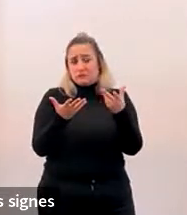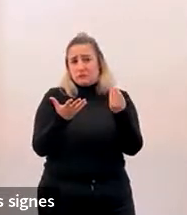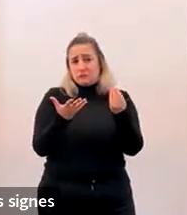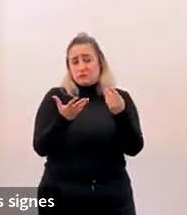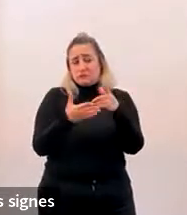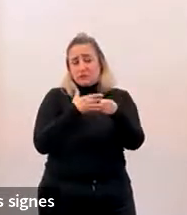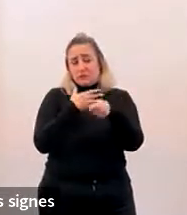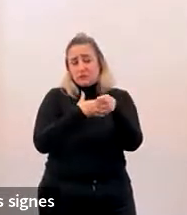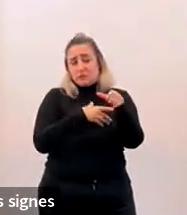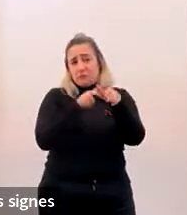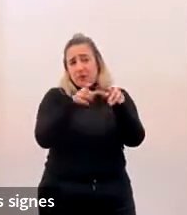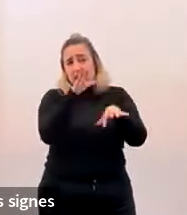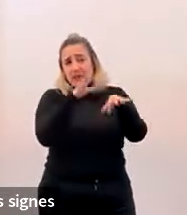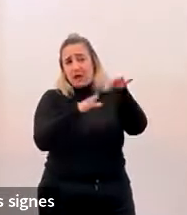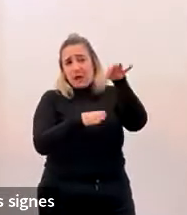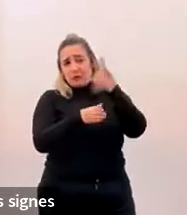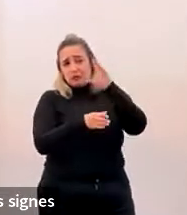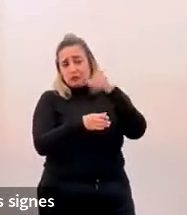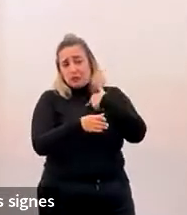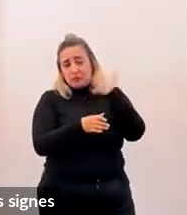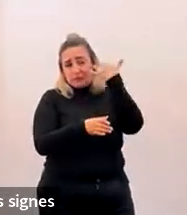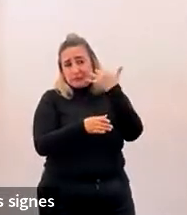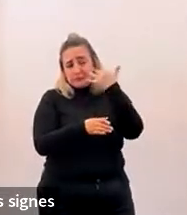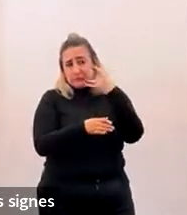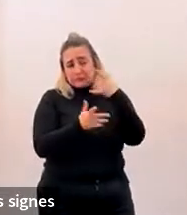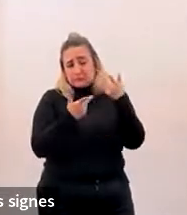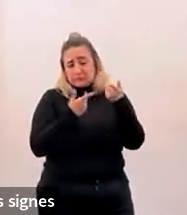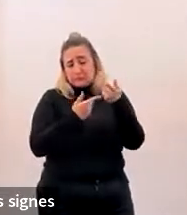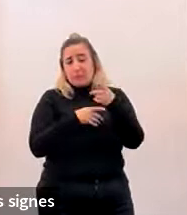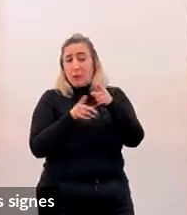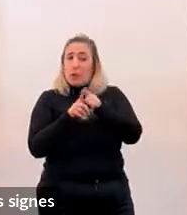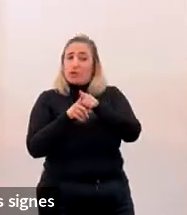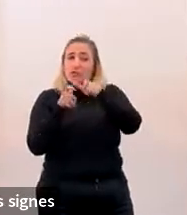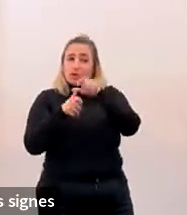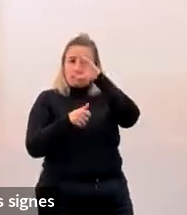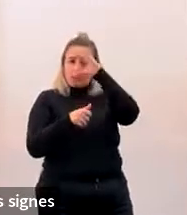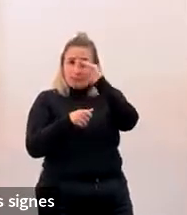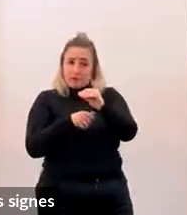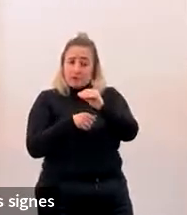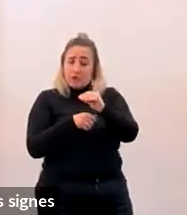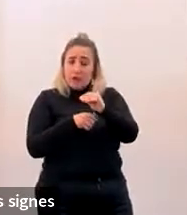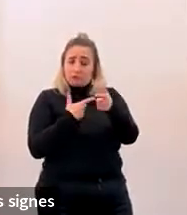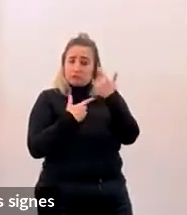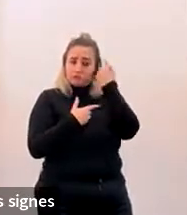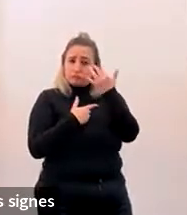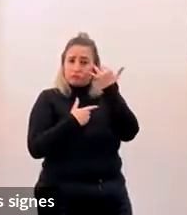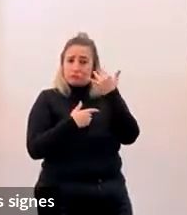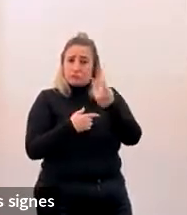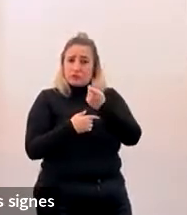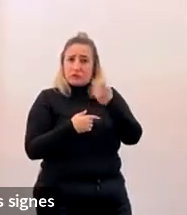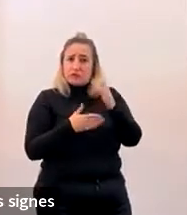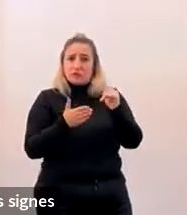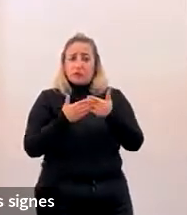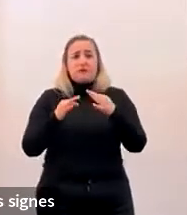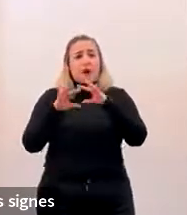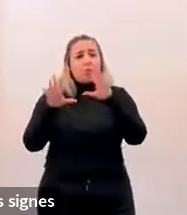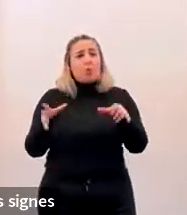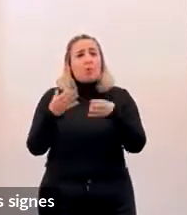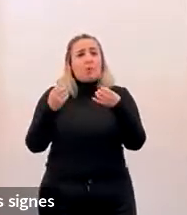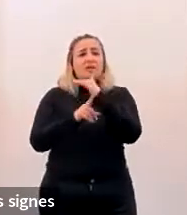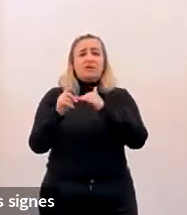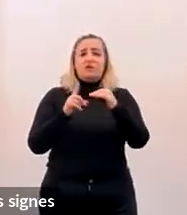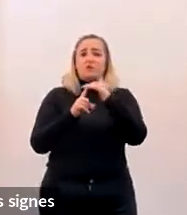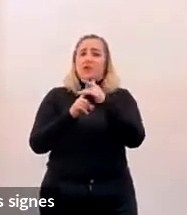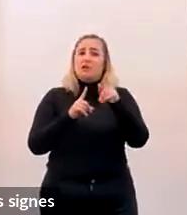élus, bien évidemment, mais aussi des professionnels. On sait en la matière que la compétence sociale qui est exercée et qui restera exercée par le